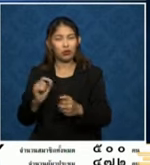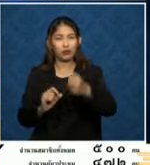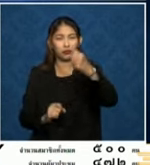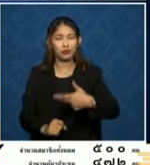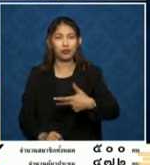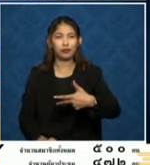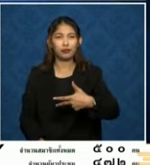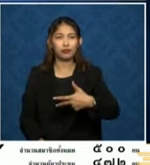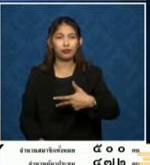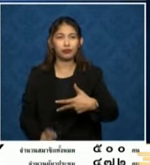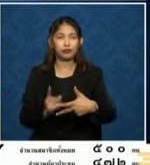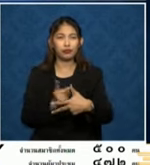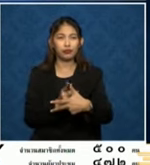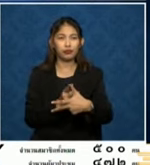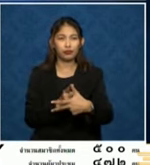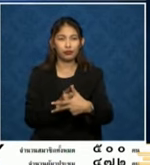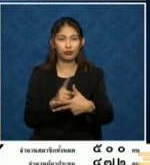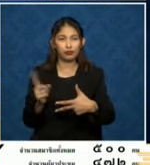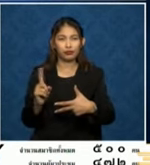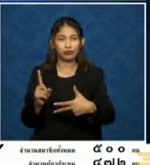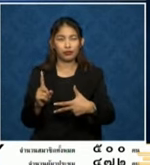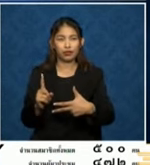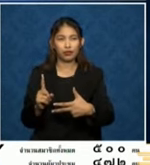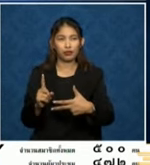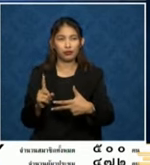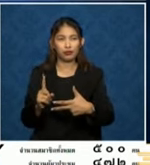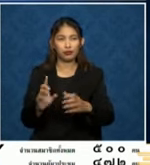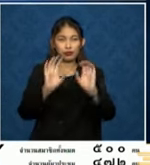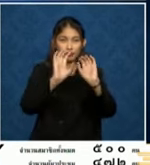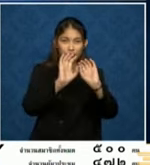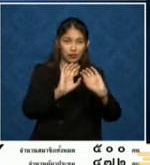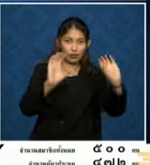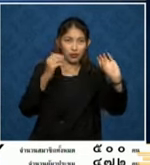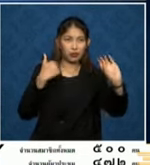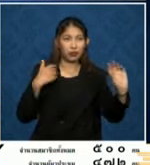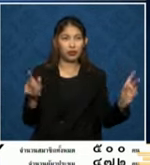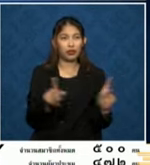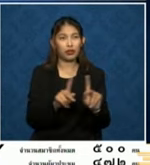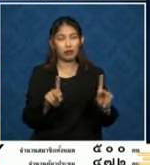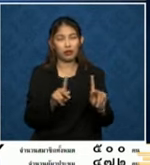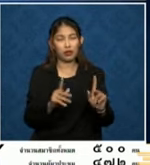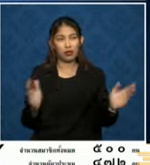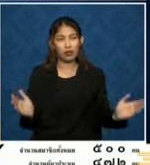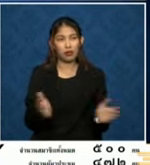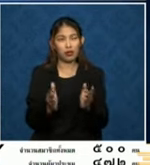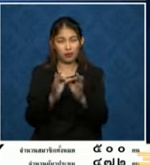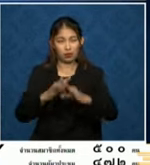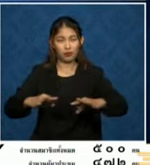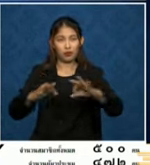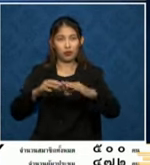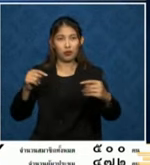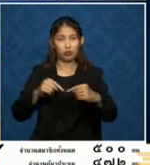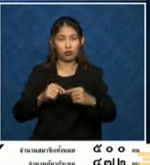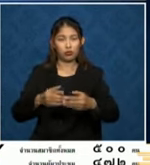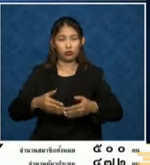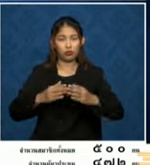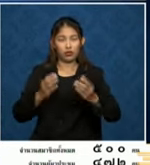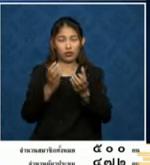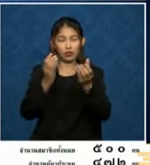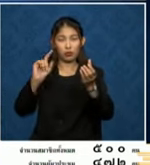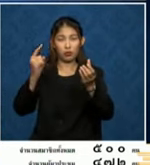การครับประการที่1ครับท่านประธานการที่รัฐบาลนั้นตั้งคณะกรรมการขึ้นมาขับเคลื่อนนโยบายที่มีความสำคัญอย่างการจัดทำรัฐธรรมนูญฉบับ